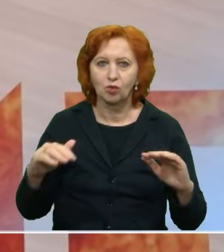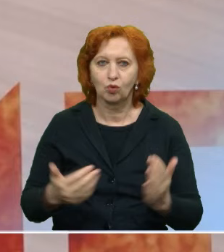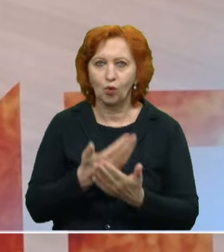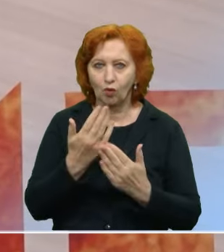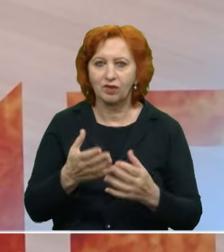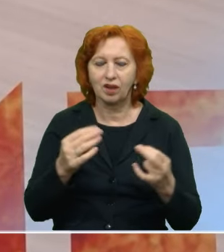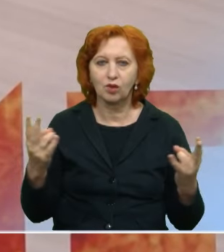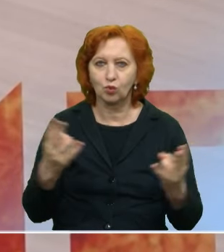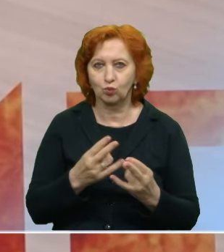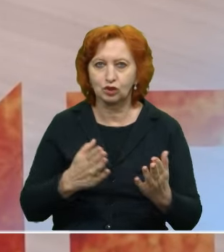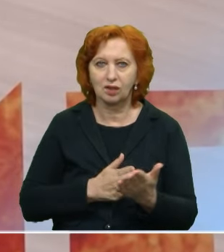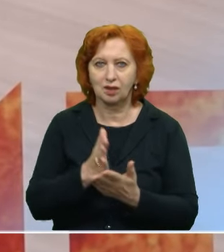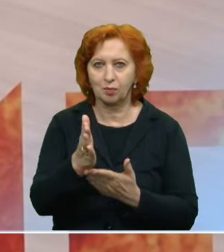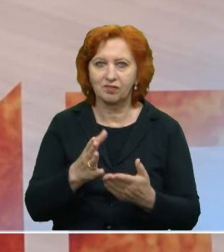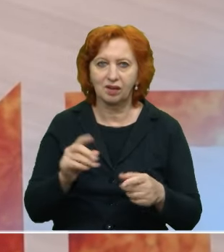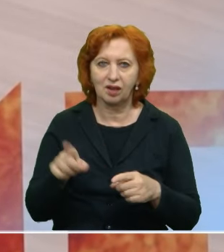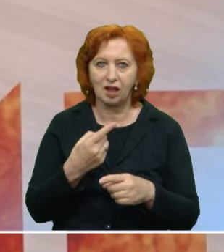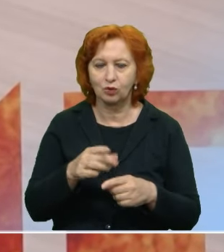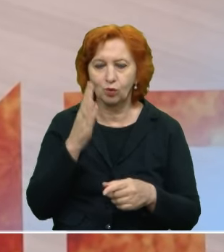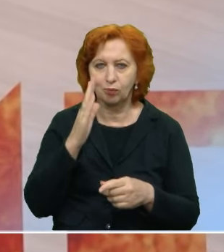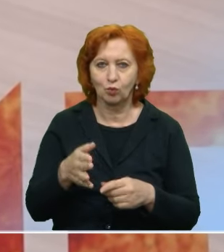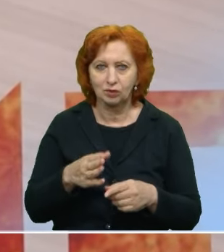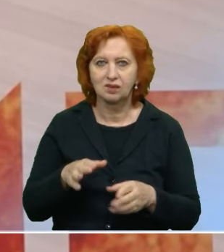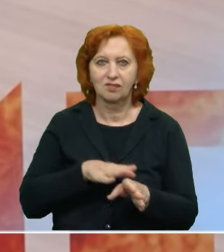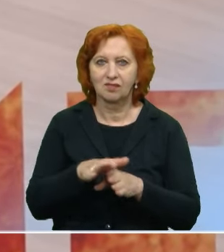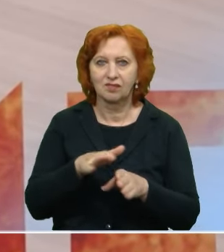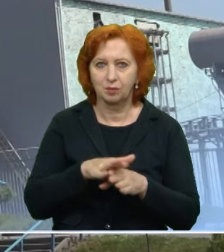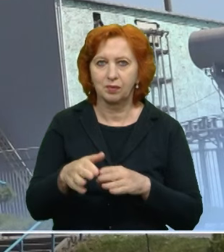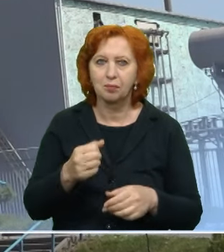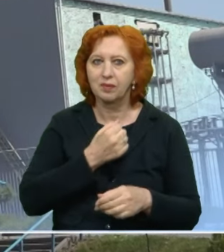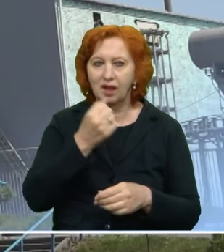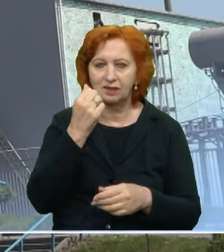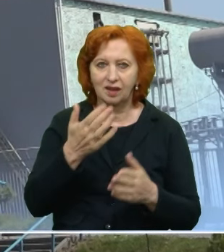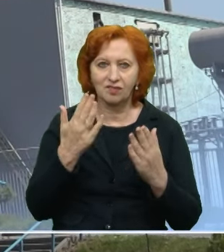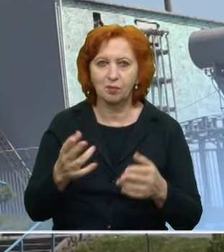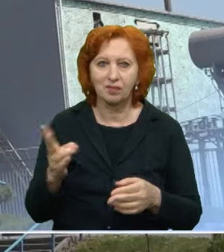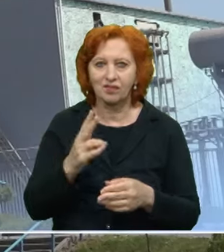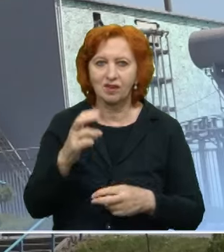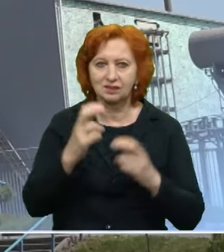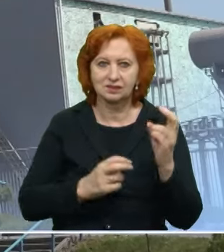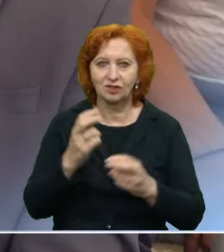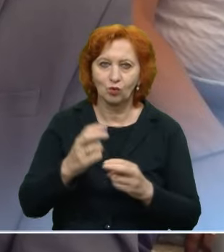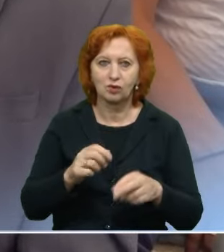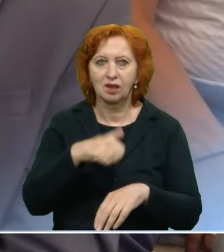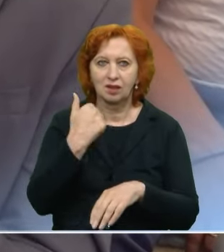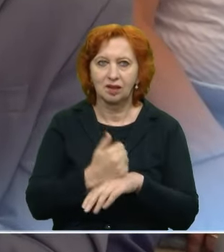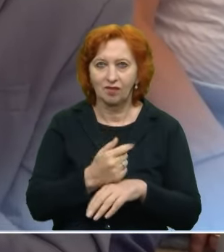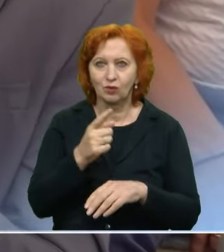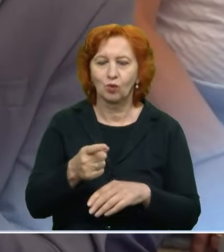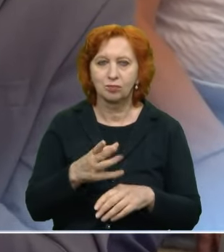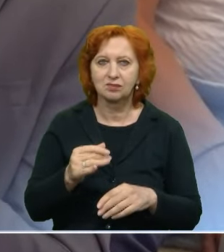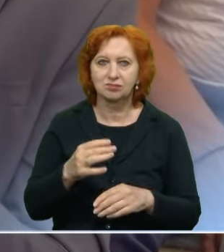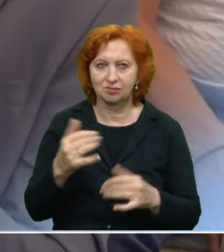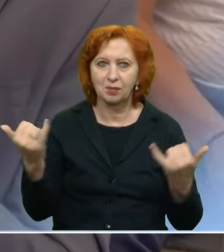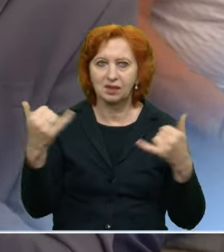и нужные направления, которые будут реализованы благодаря вам. Новороссийский завод играет важную роль в металлургической